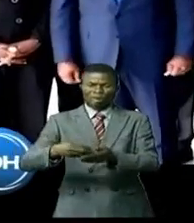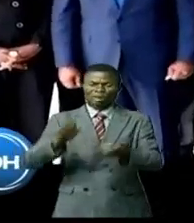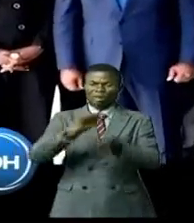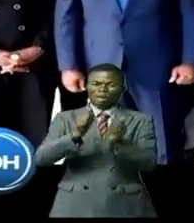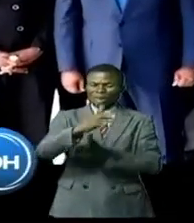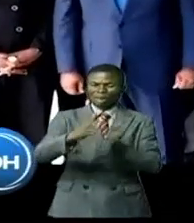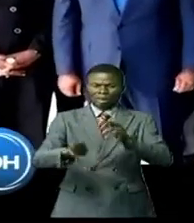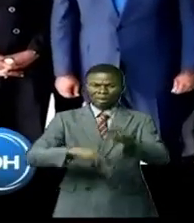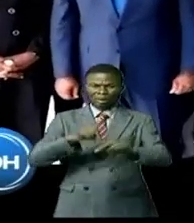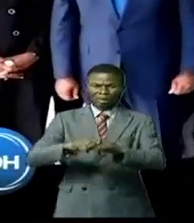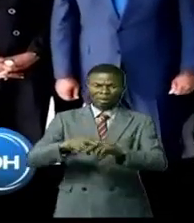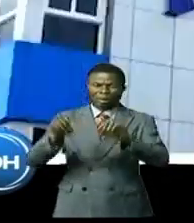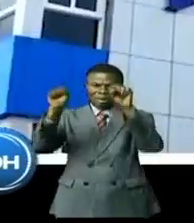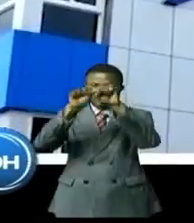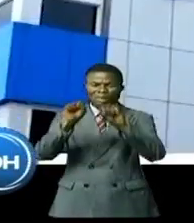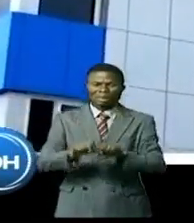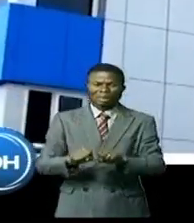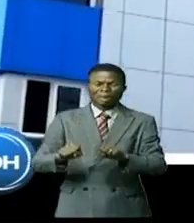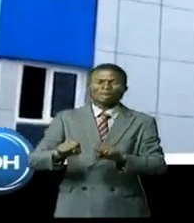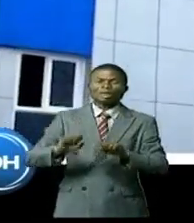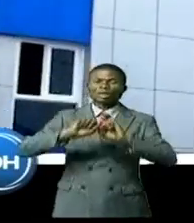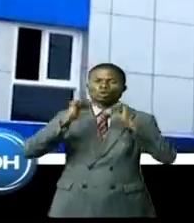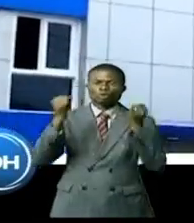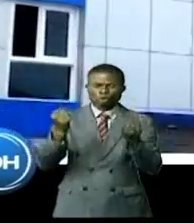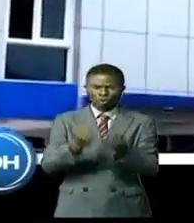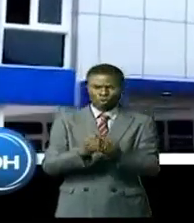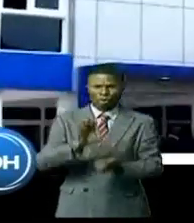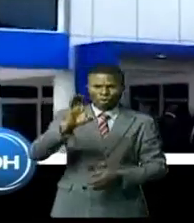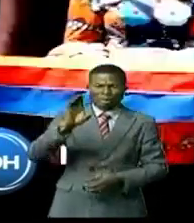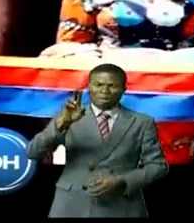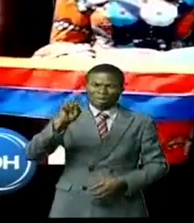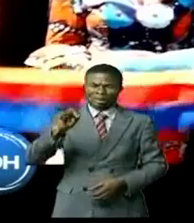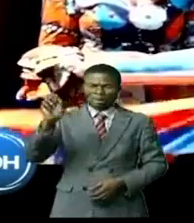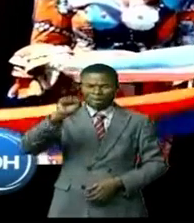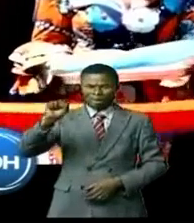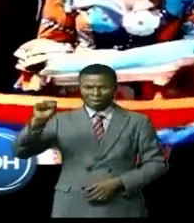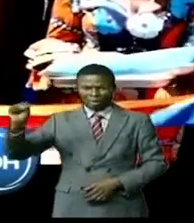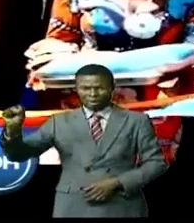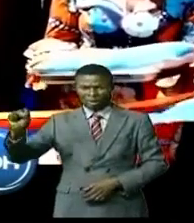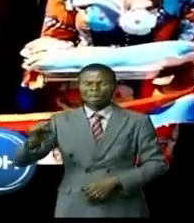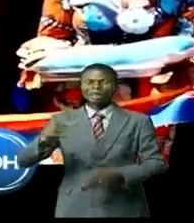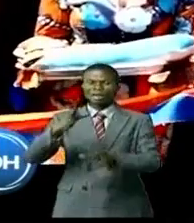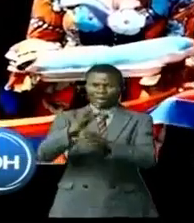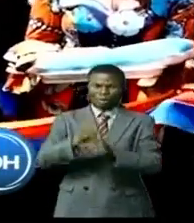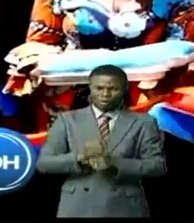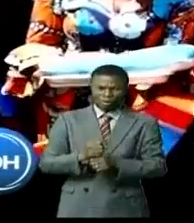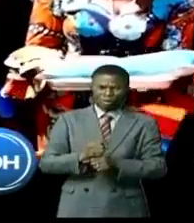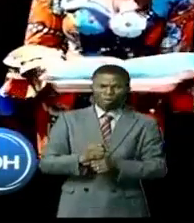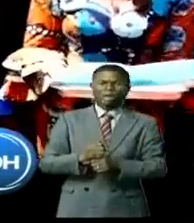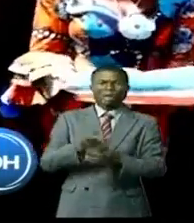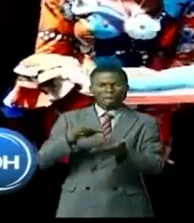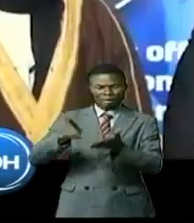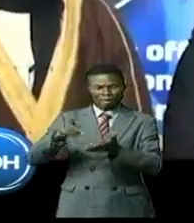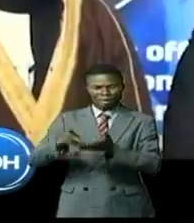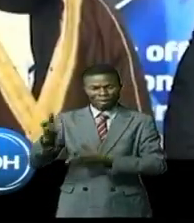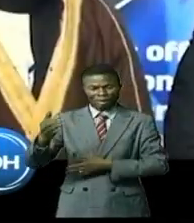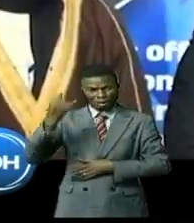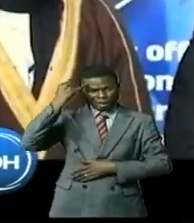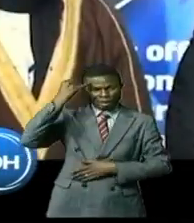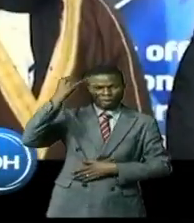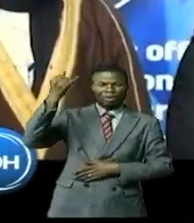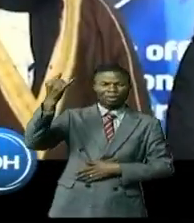nationale de sécurité sociale des agents publics de l'État SANSAP en vue d'améliorer sensiblement la pension. Des